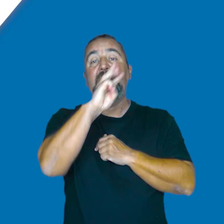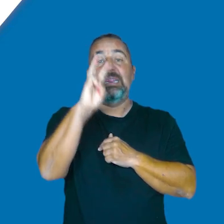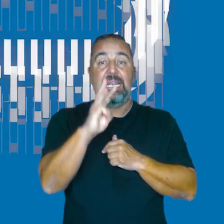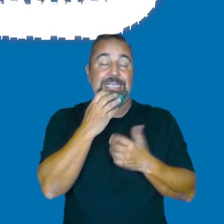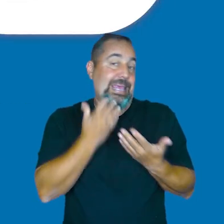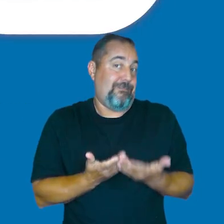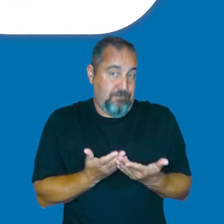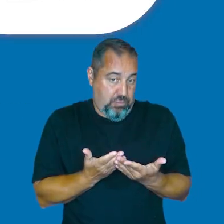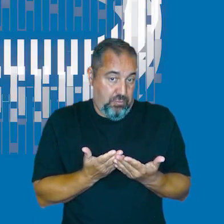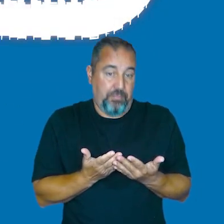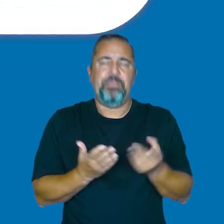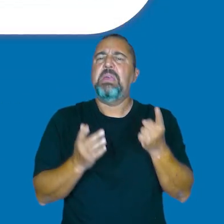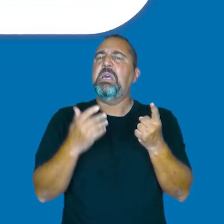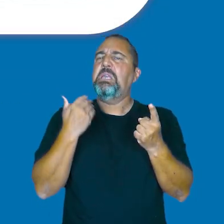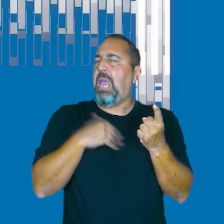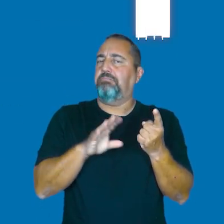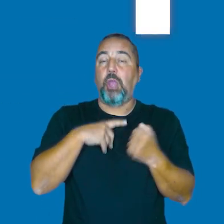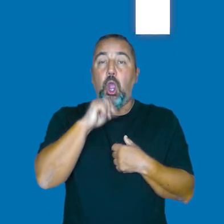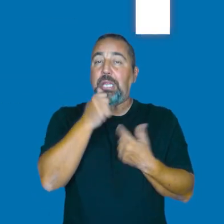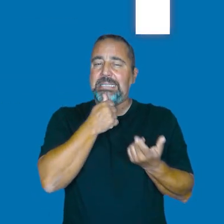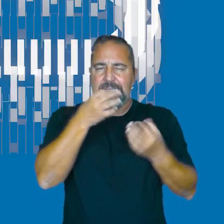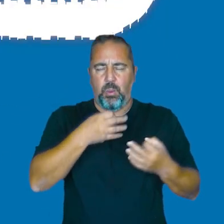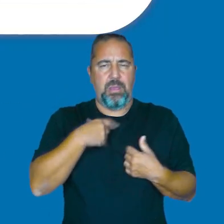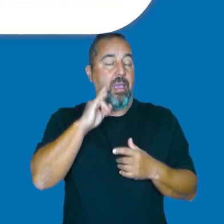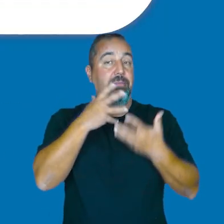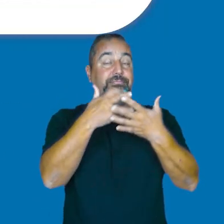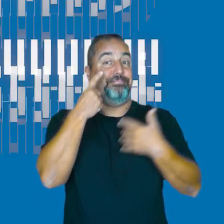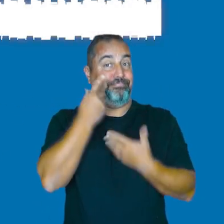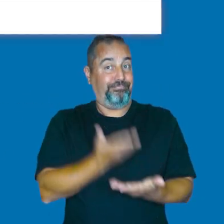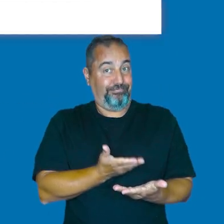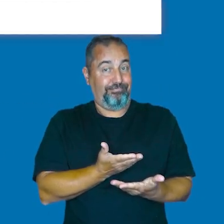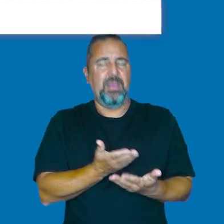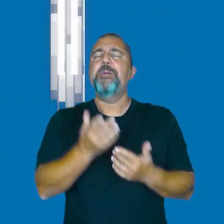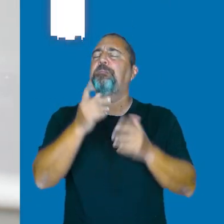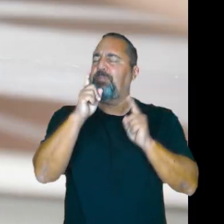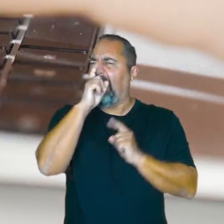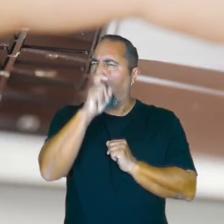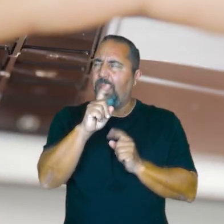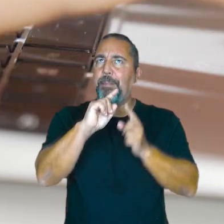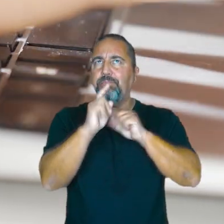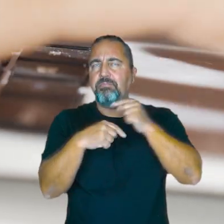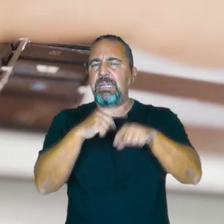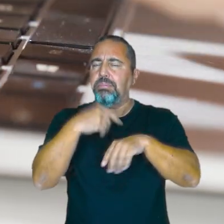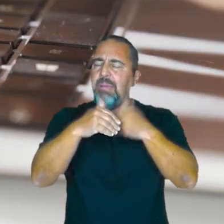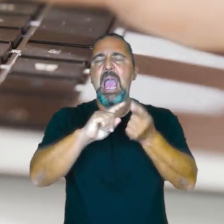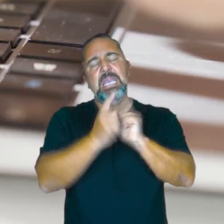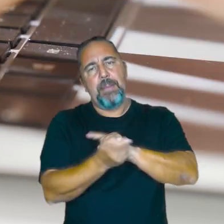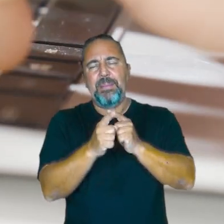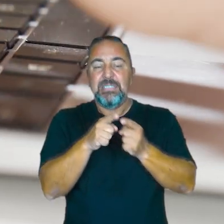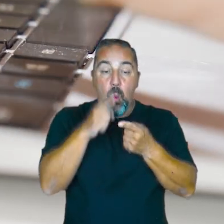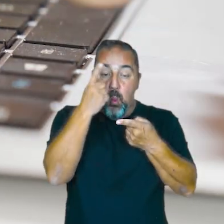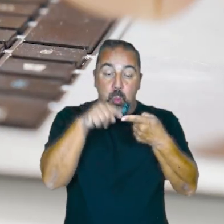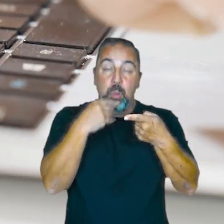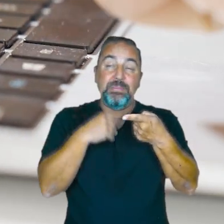3 batez, aldatzea. Pasahitz segurua daukagu. Gogoratu noizean behin aldatzea eta ez